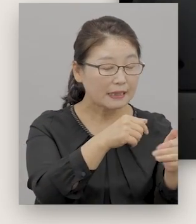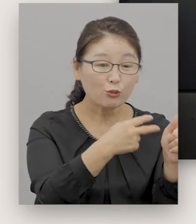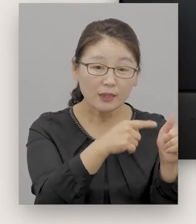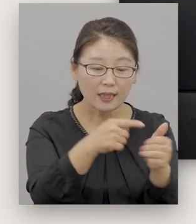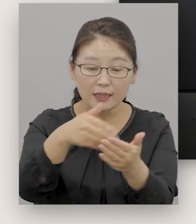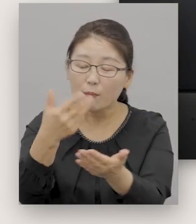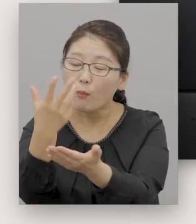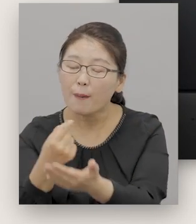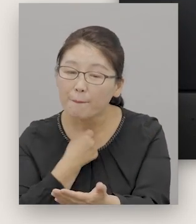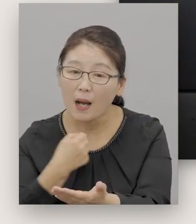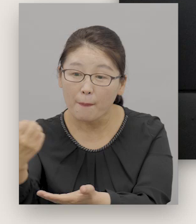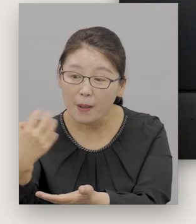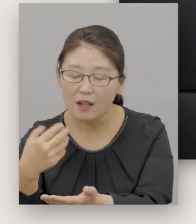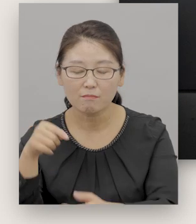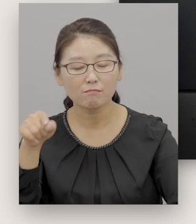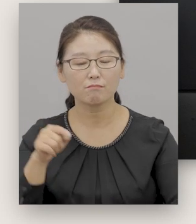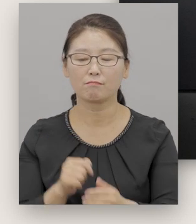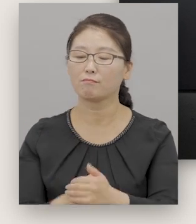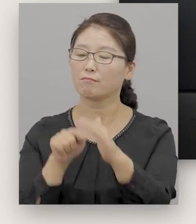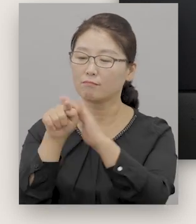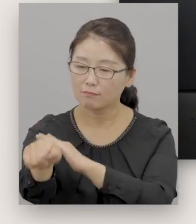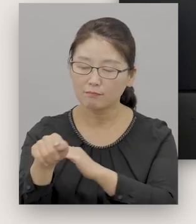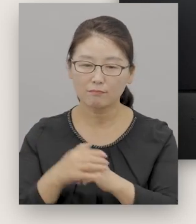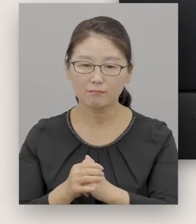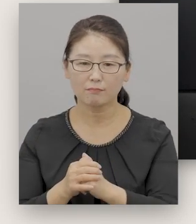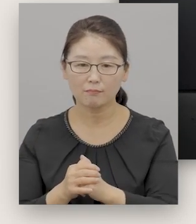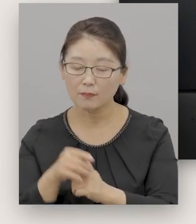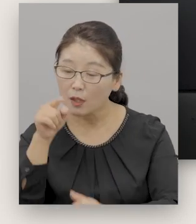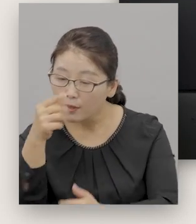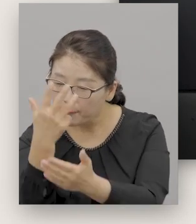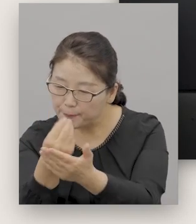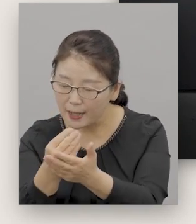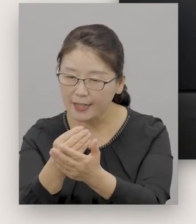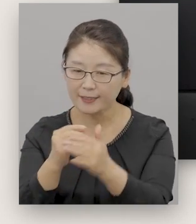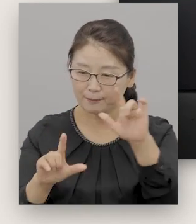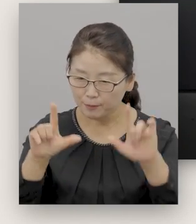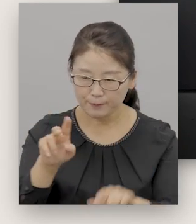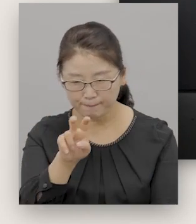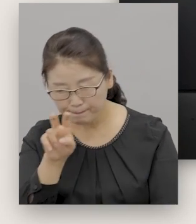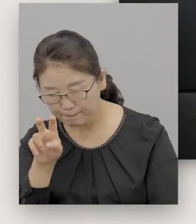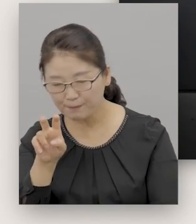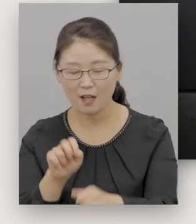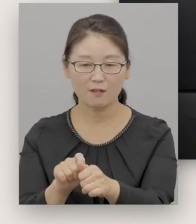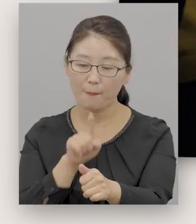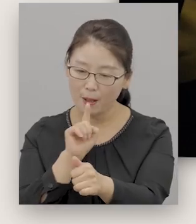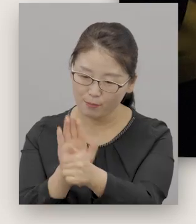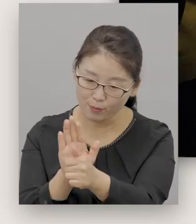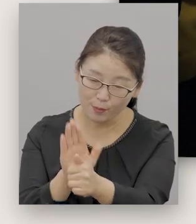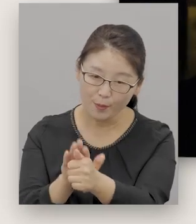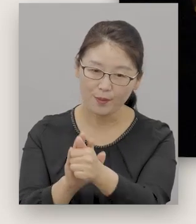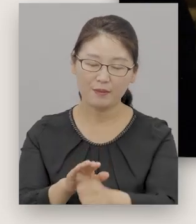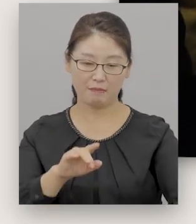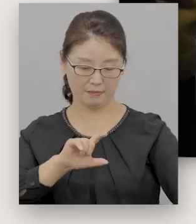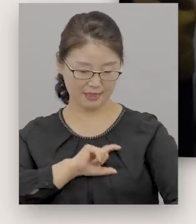복제품을 만들겠다고 하면 듀샹이 그 복제품을 만드는 과정을 직접 관찰, 그렇게 슈퍼바이징을 하고요.